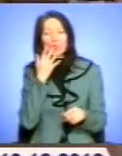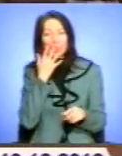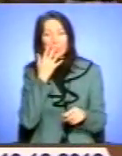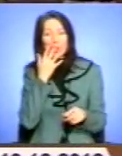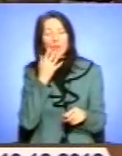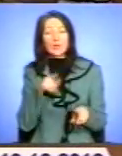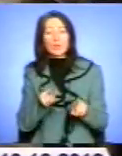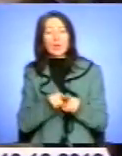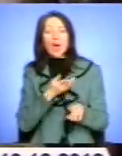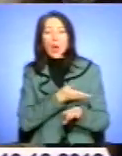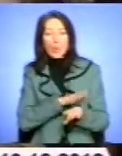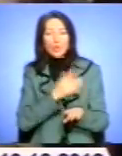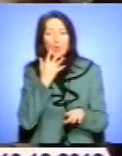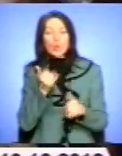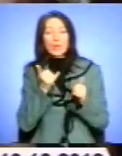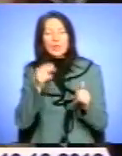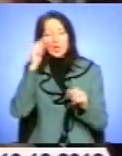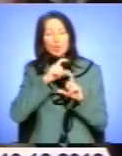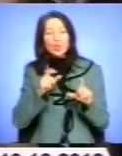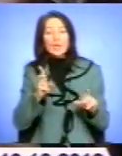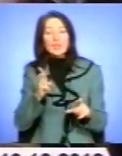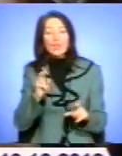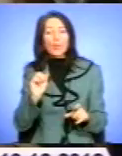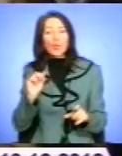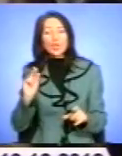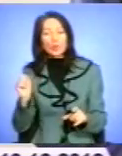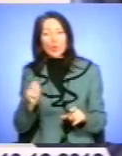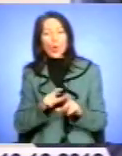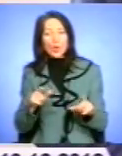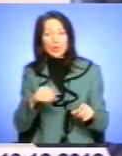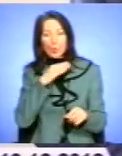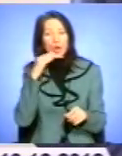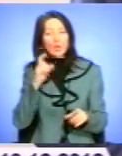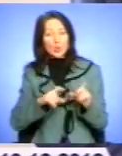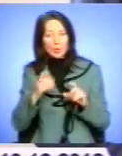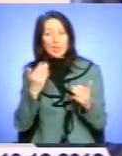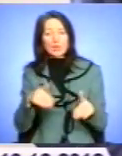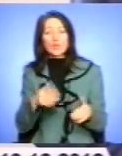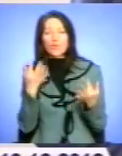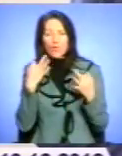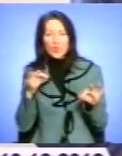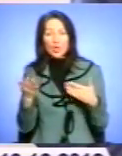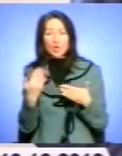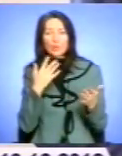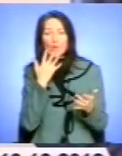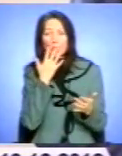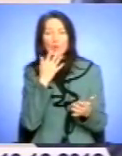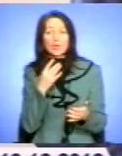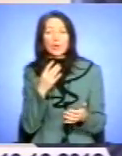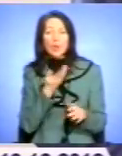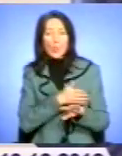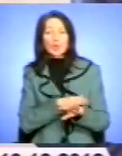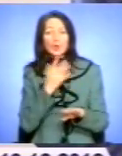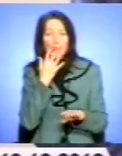Бучицького агроколеджу. Більшість студентів уже вільно володіють польською. В місті Кам'янець-Подільський було